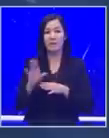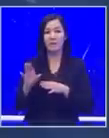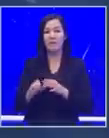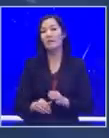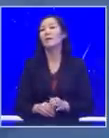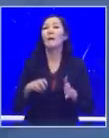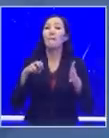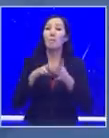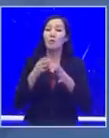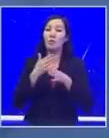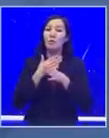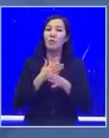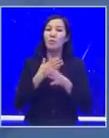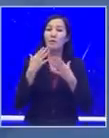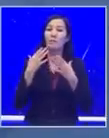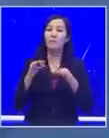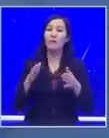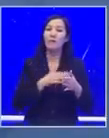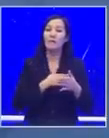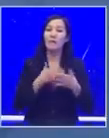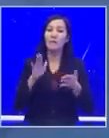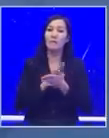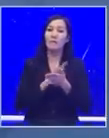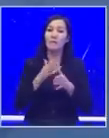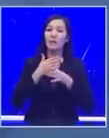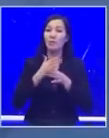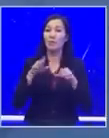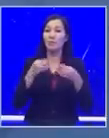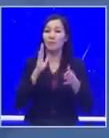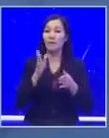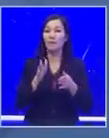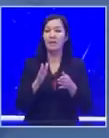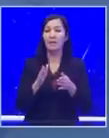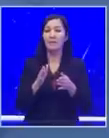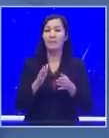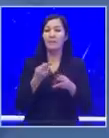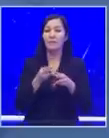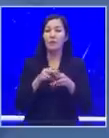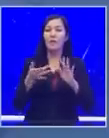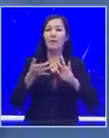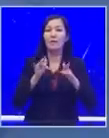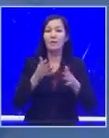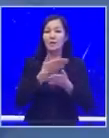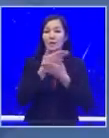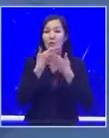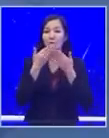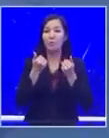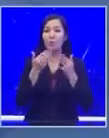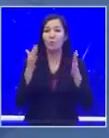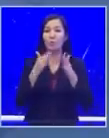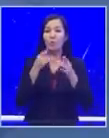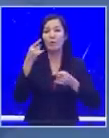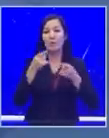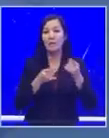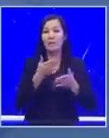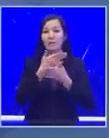пошта арқылы және еріктілер деп айтуға болады. Себебі интернеті жоқ, жаңағы үйде